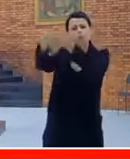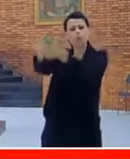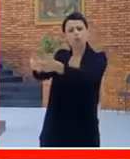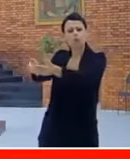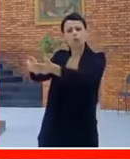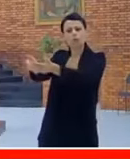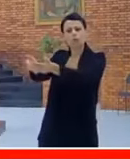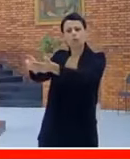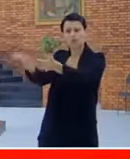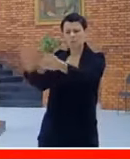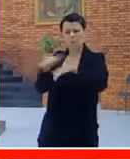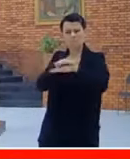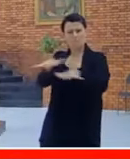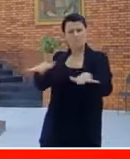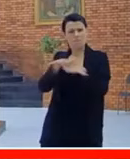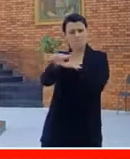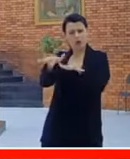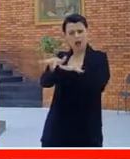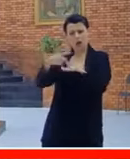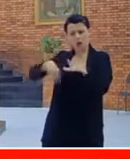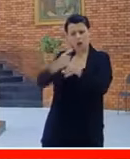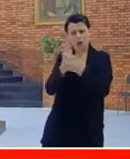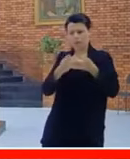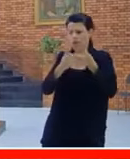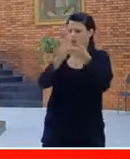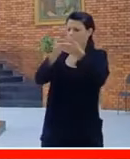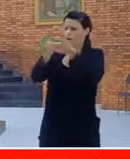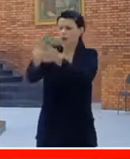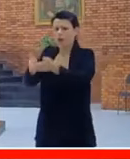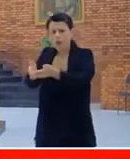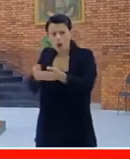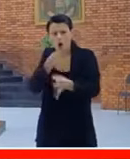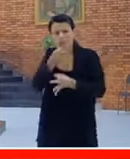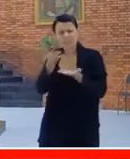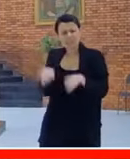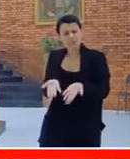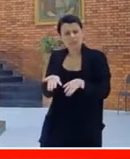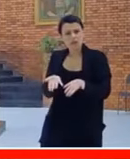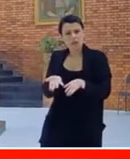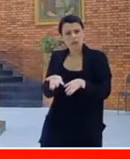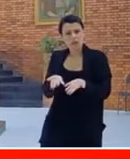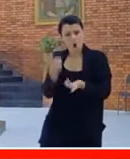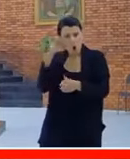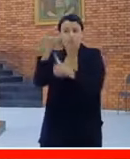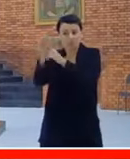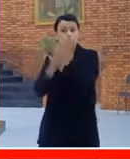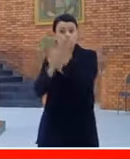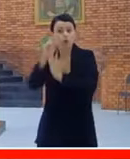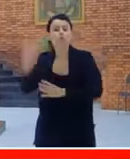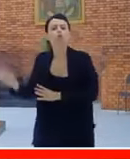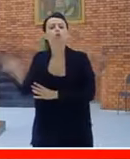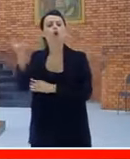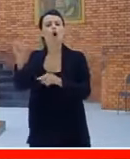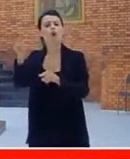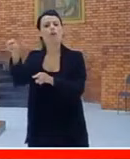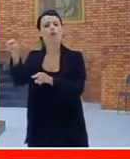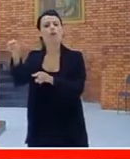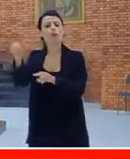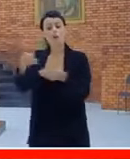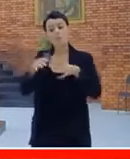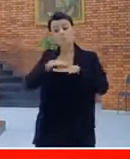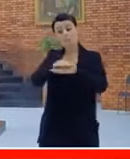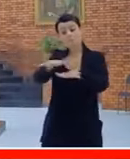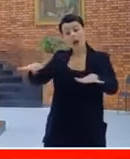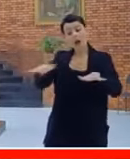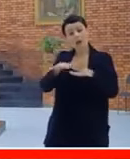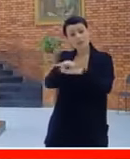mai essere questo mare da attraversare per trovare Gesù? Il mare